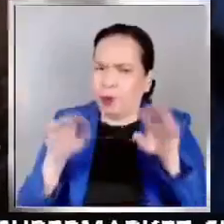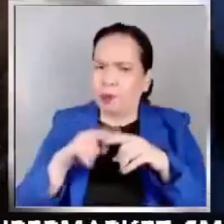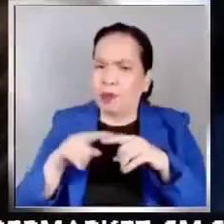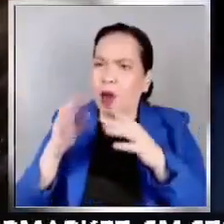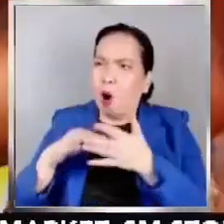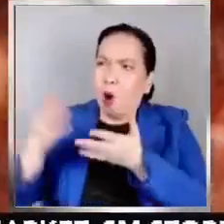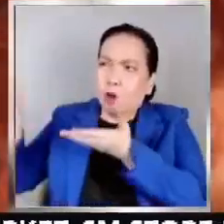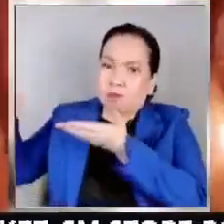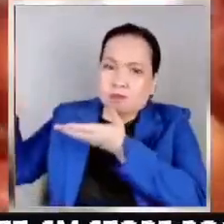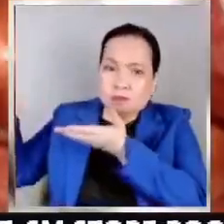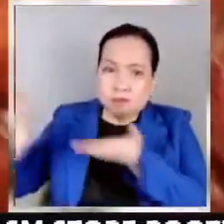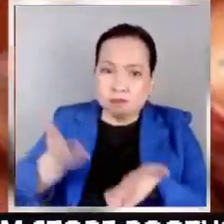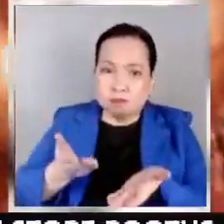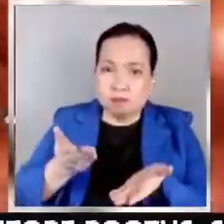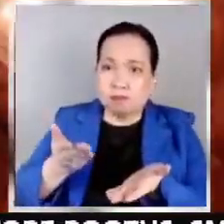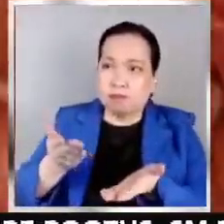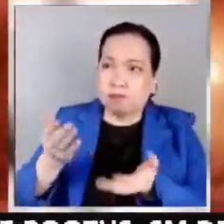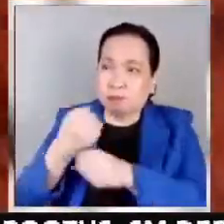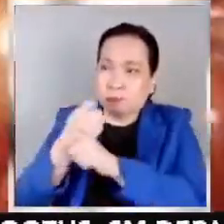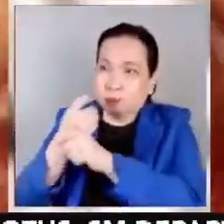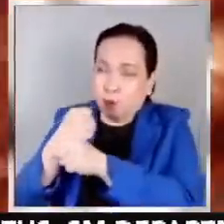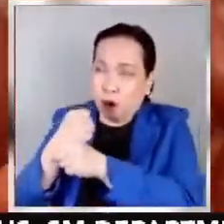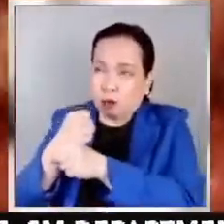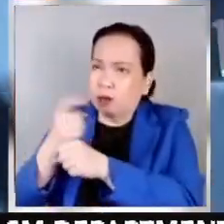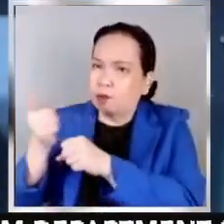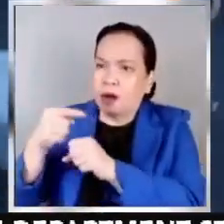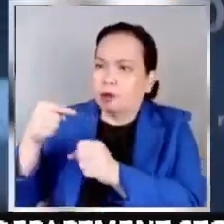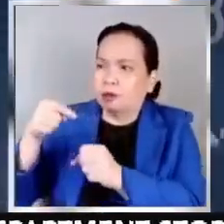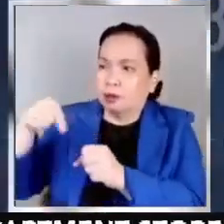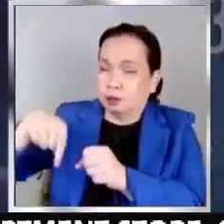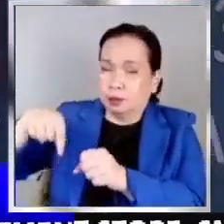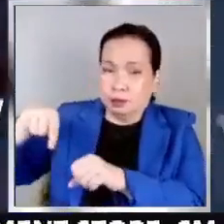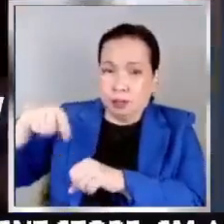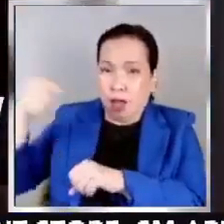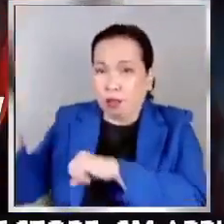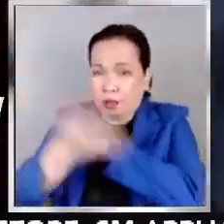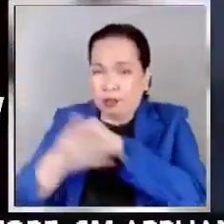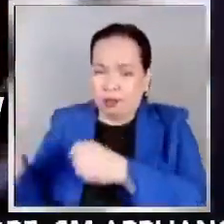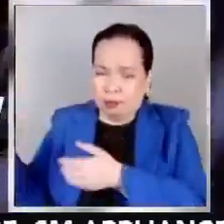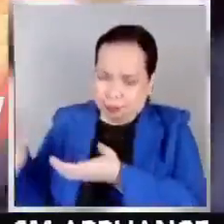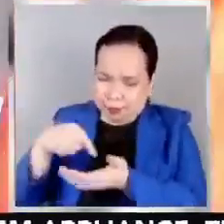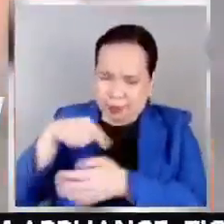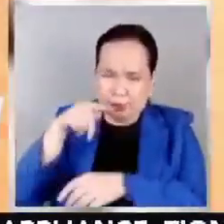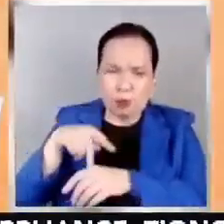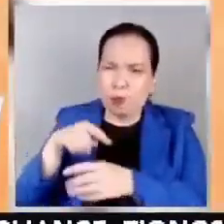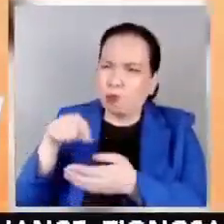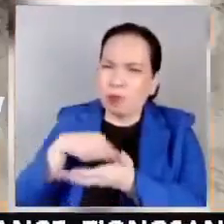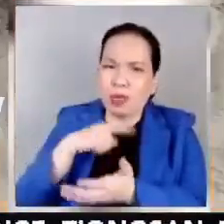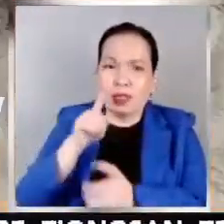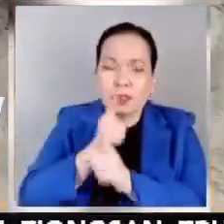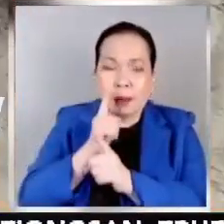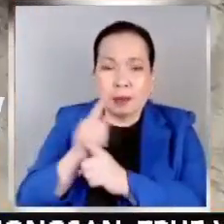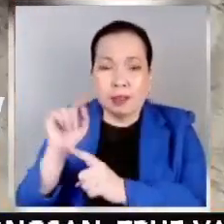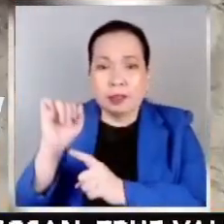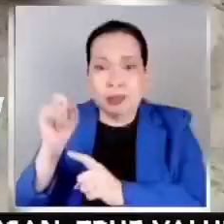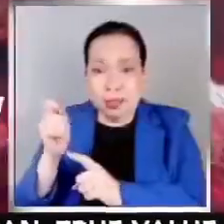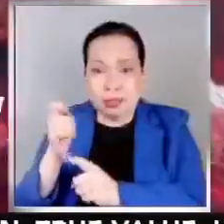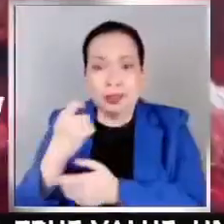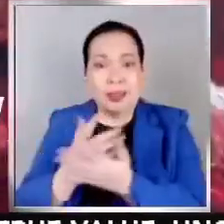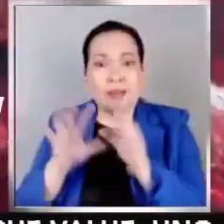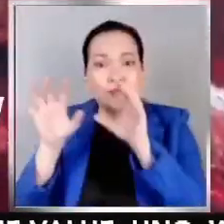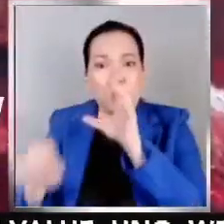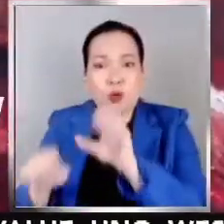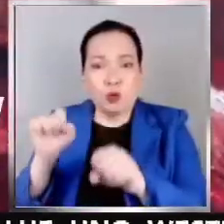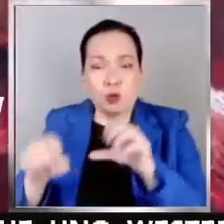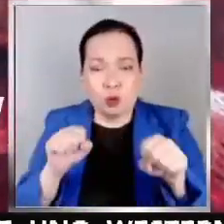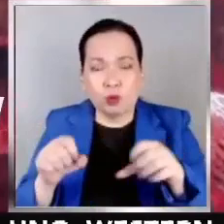ibang bansa nang hindi nagbabayad ng tamang buwis. May mga nasasabat naman daw kasi ang mga otoridad. Tanong ng ilang